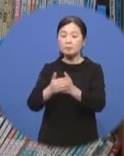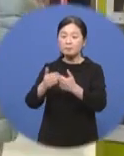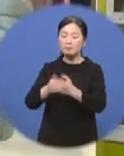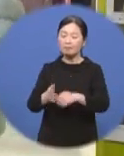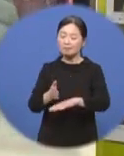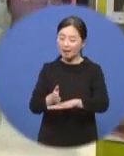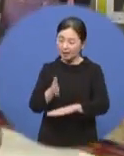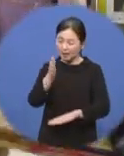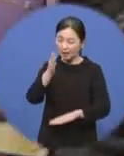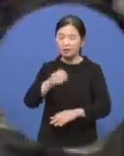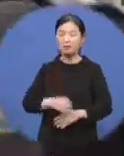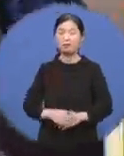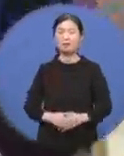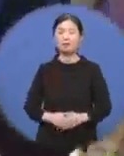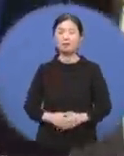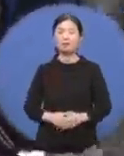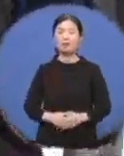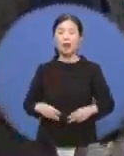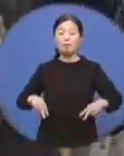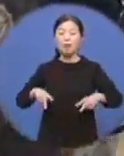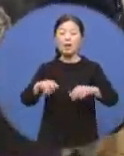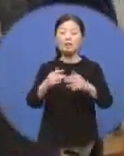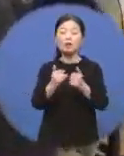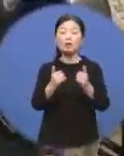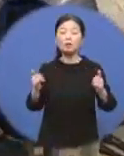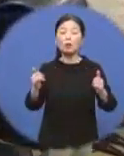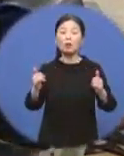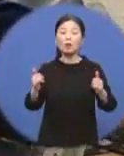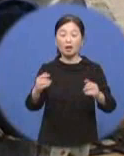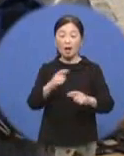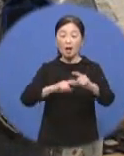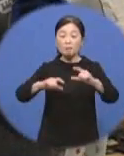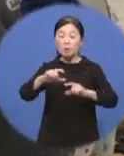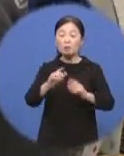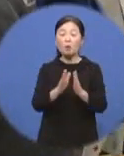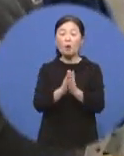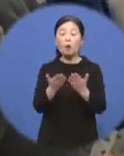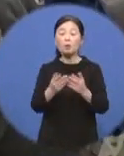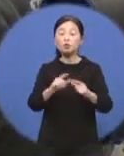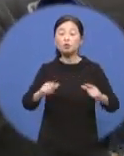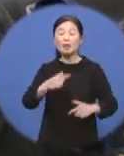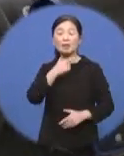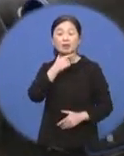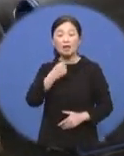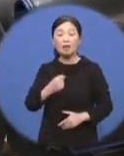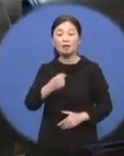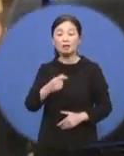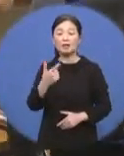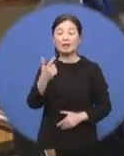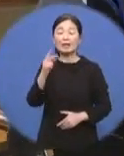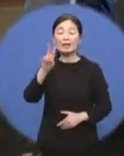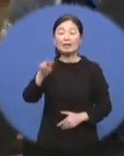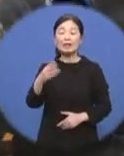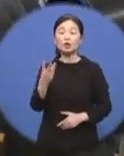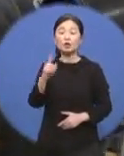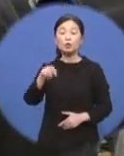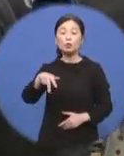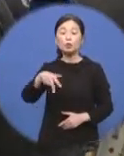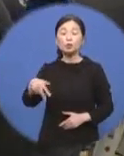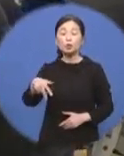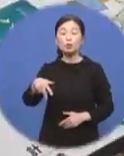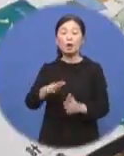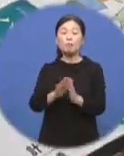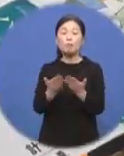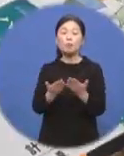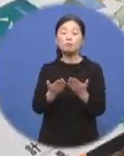。図書ボランティアの方からもっとたくさんの本を増やしたいな、リユース本っていう活動があるよっていう紹介していただいて、そした